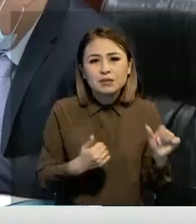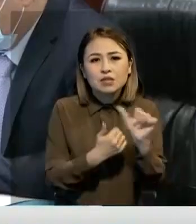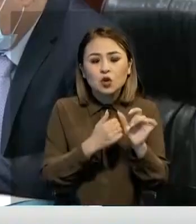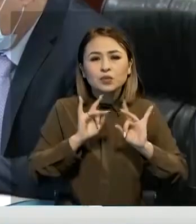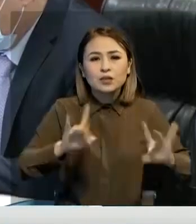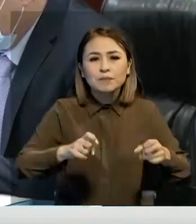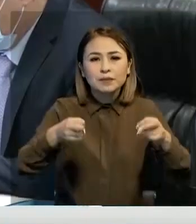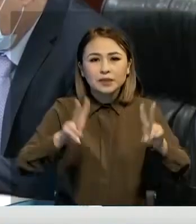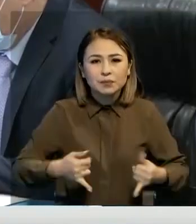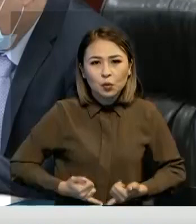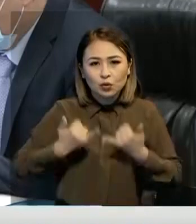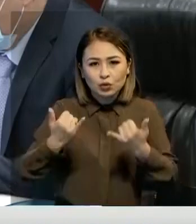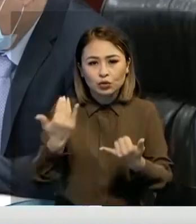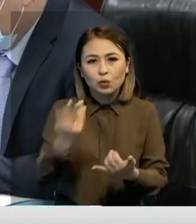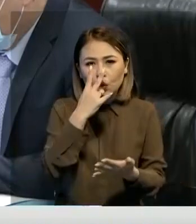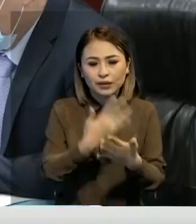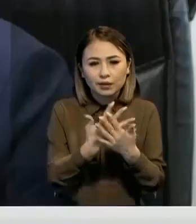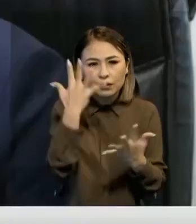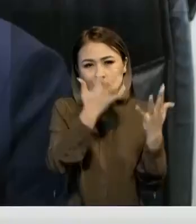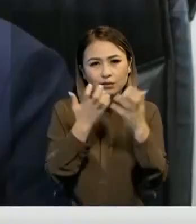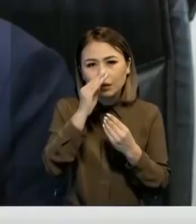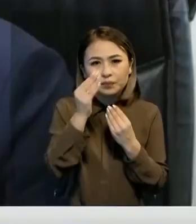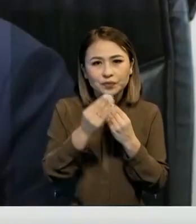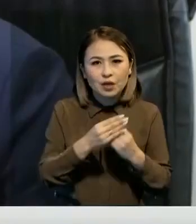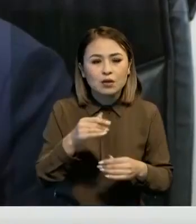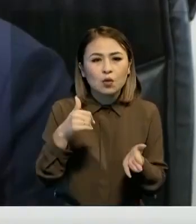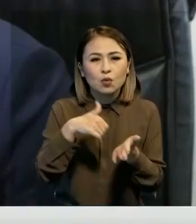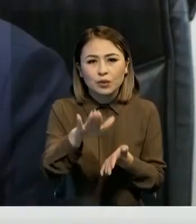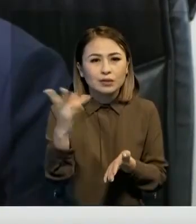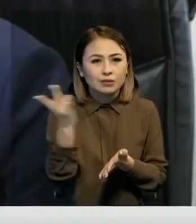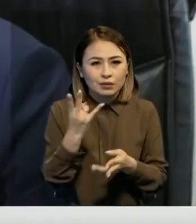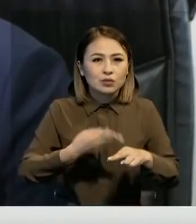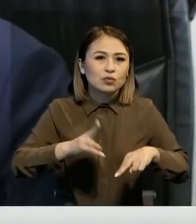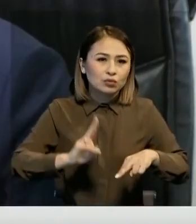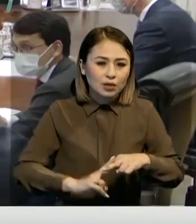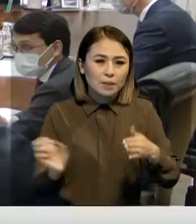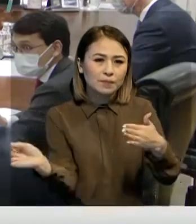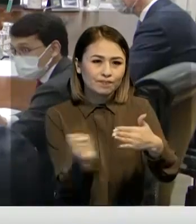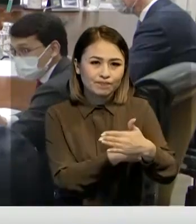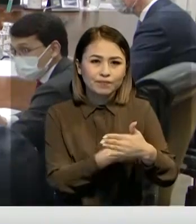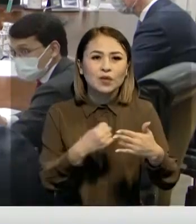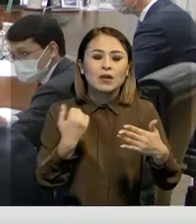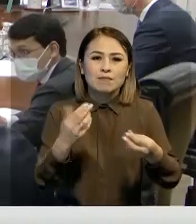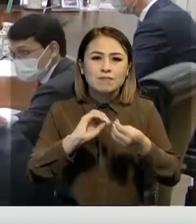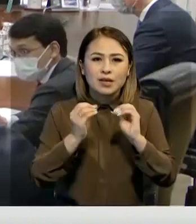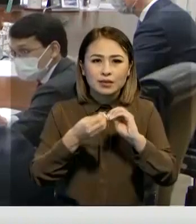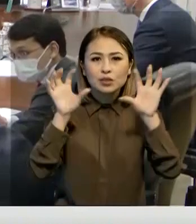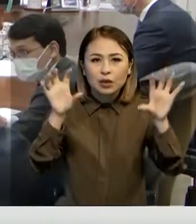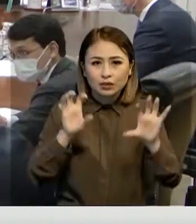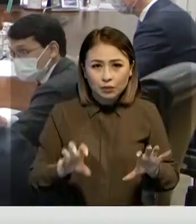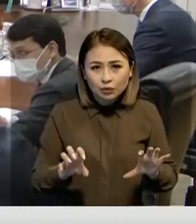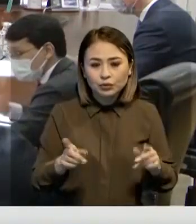жауапты сала мамандарына қызметтің осы түрін көлеңкелі сектордан шығаруды тапсырды. Қазір майнинг мәселесі бойынша заңнамаға